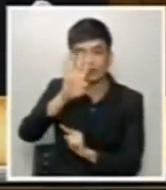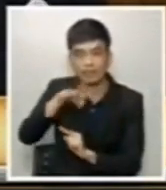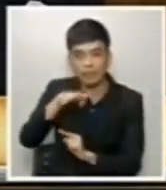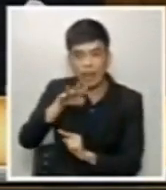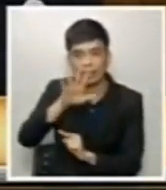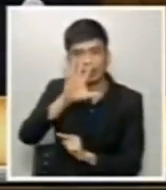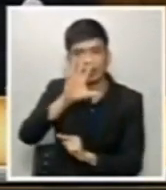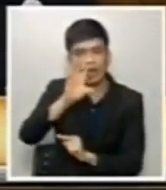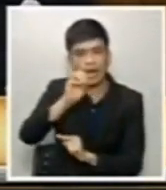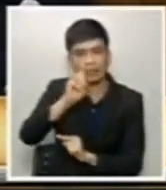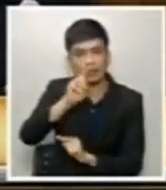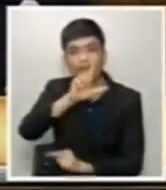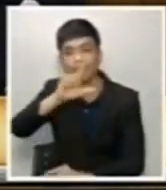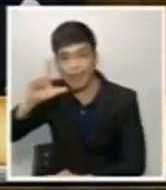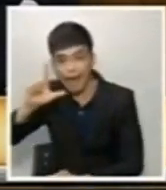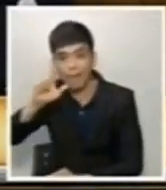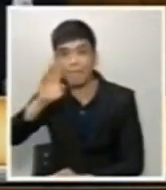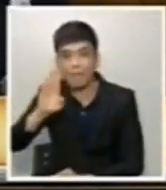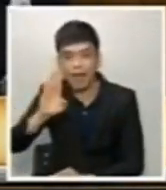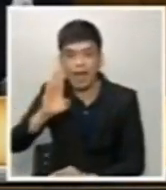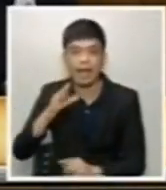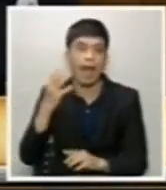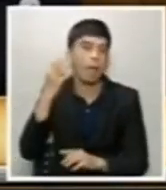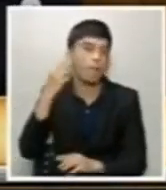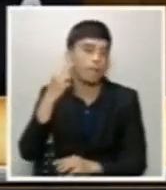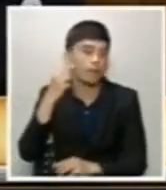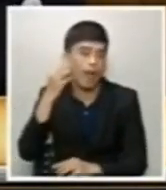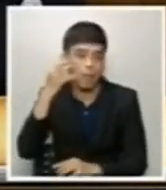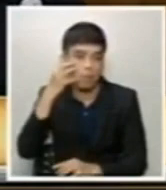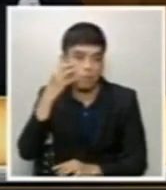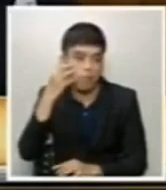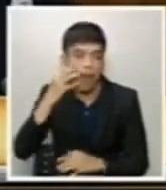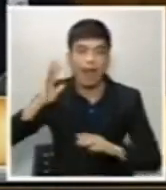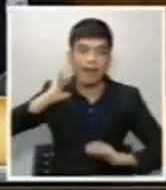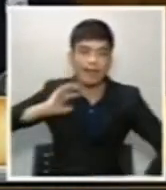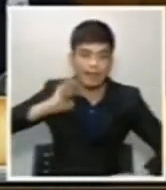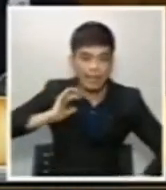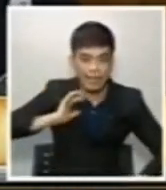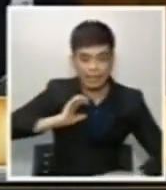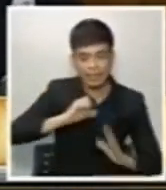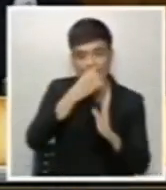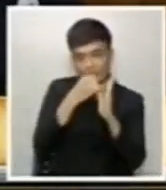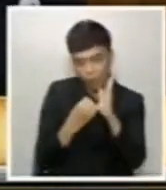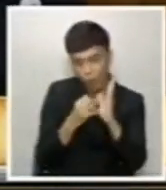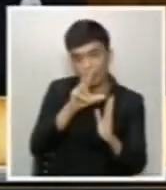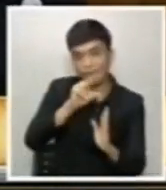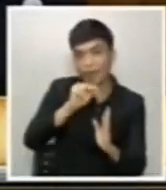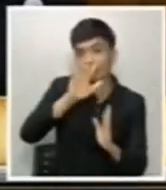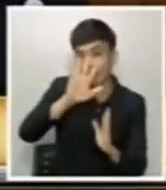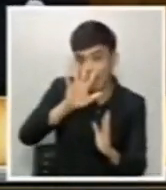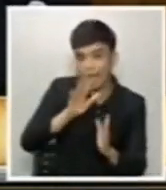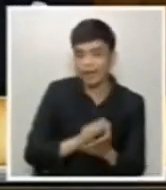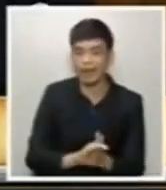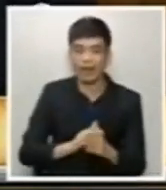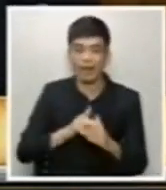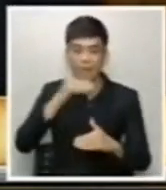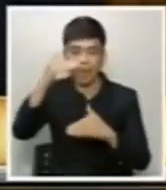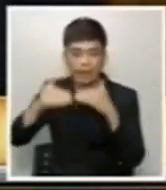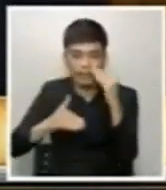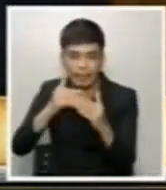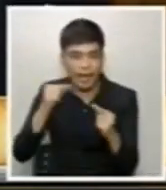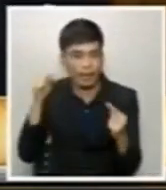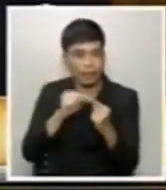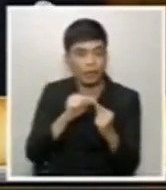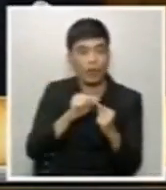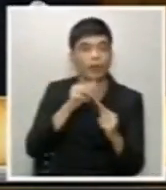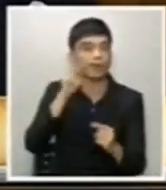24,351 ล้านนะฮะจะเป็นเรื่องของแก้มลิงนะครับ30จังหวัด75โครงการแหล่งพัฒนาแหล่งน้ำนะครับ64จังห